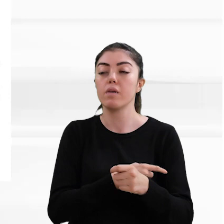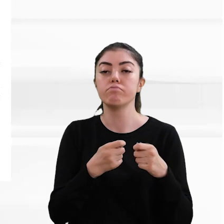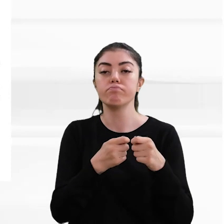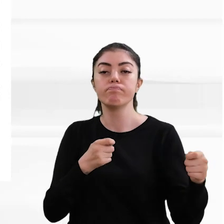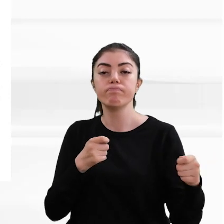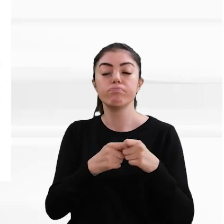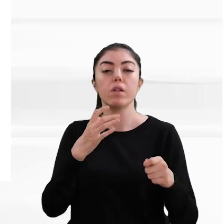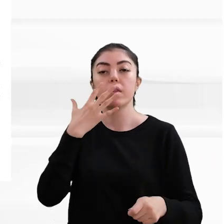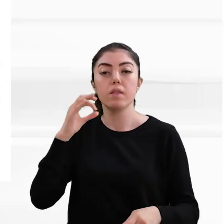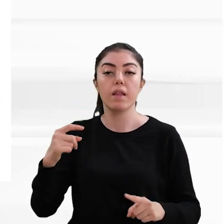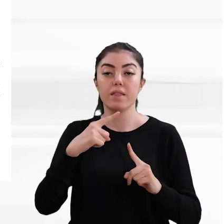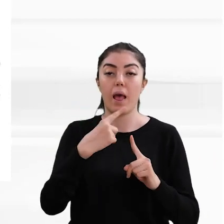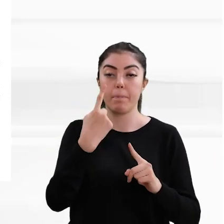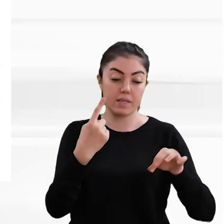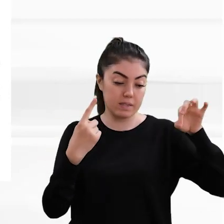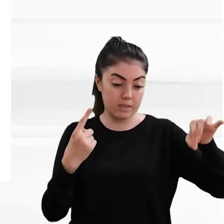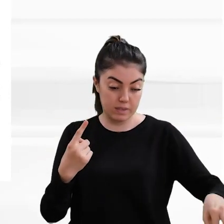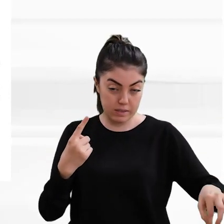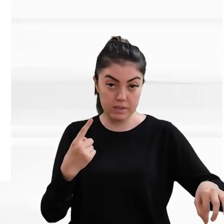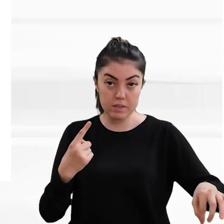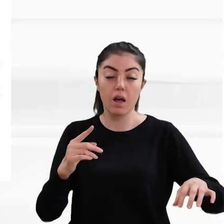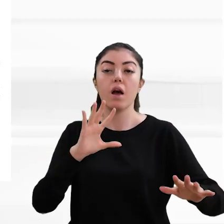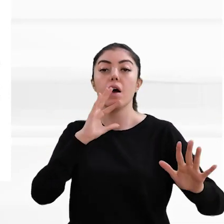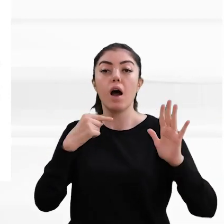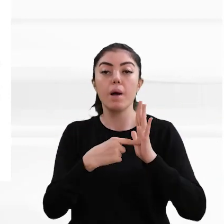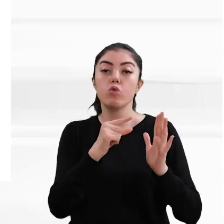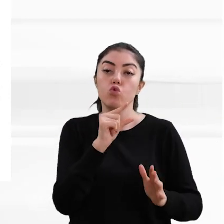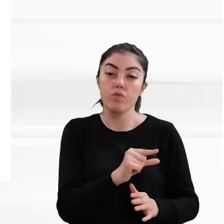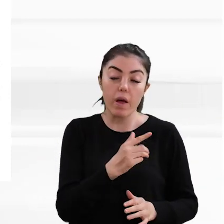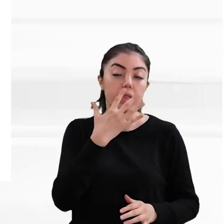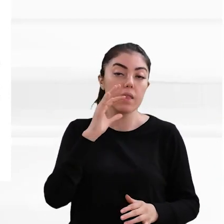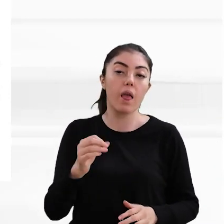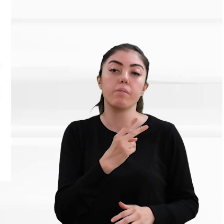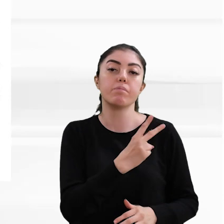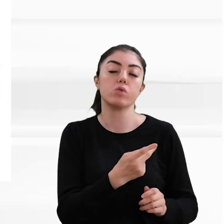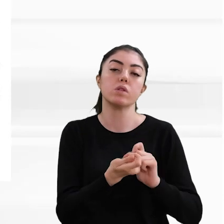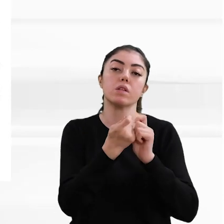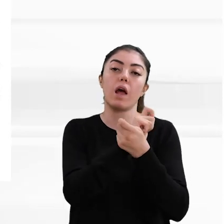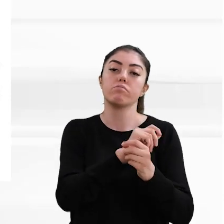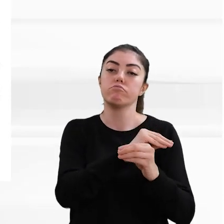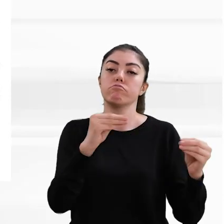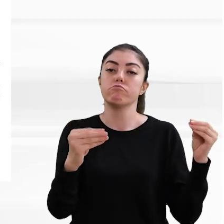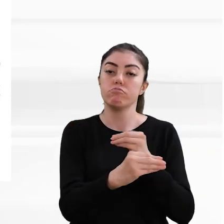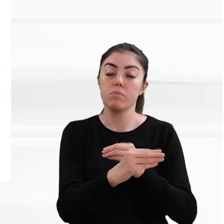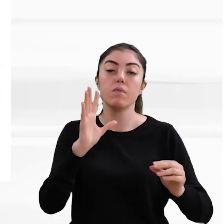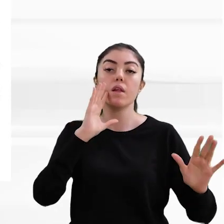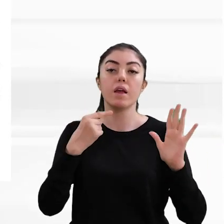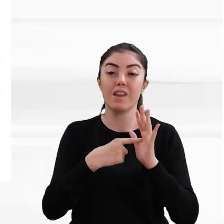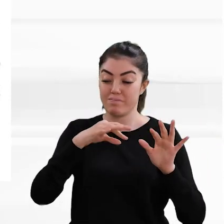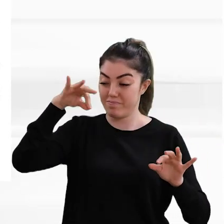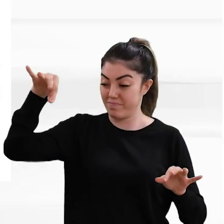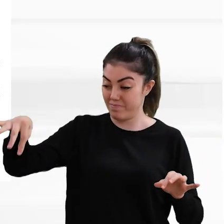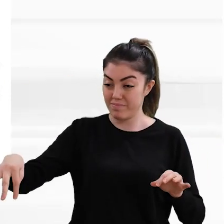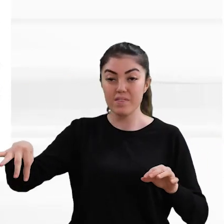üretilen elektrik enerjisinin gerilim değeri T1 transformatörü ile akım küçük bir değerde olacak şekilde